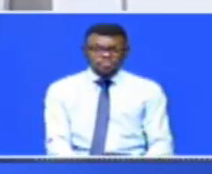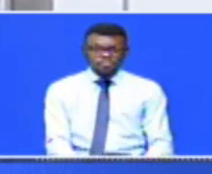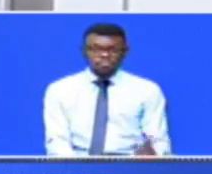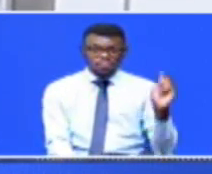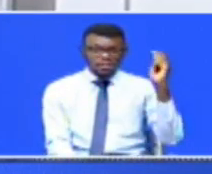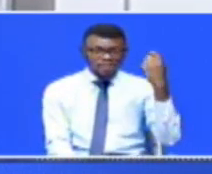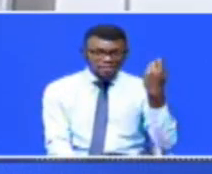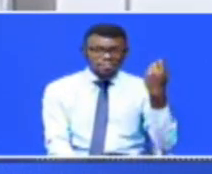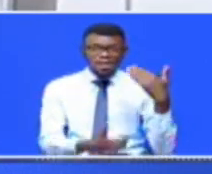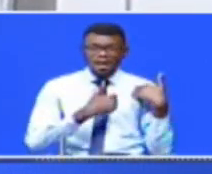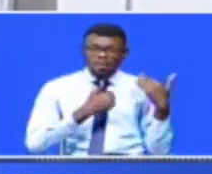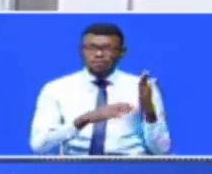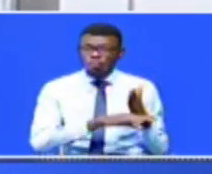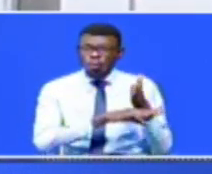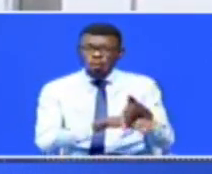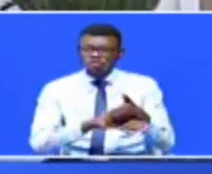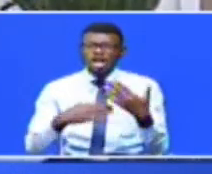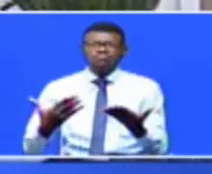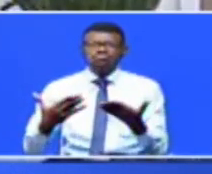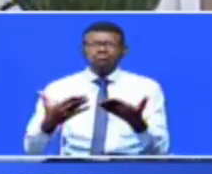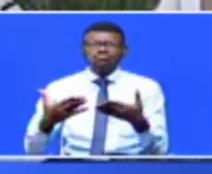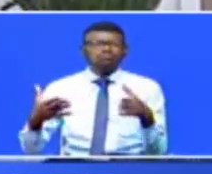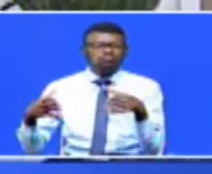Kenya ina zaidi ya halmashauri 100.